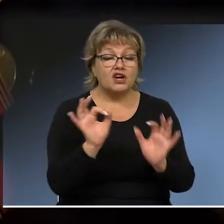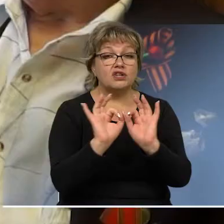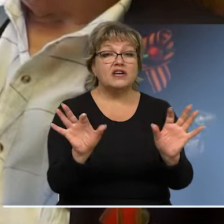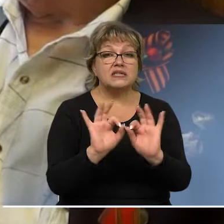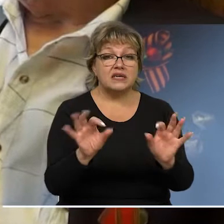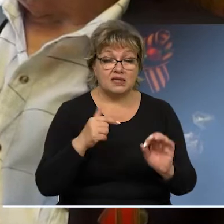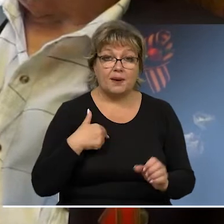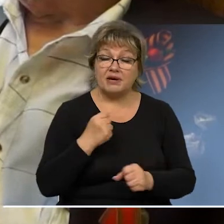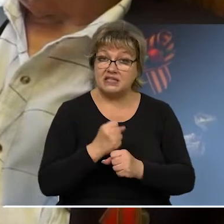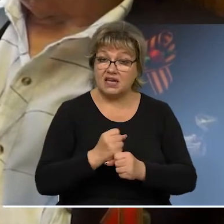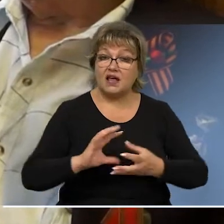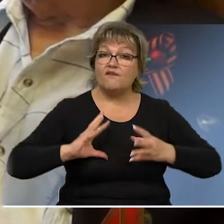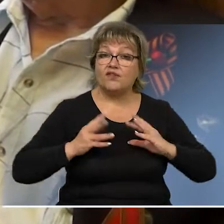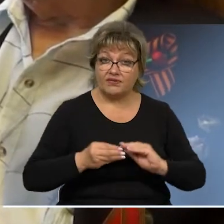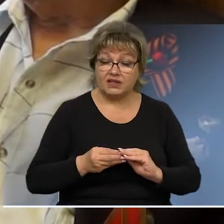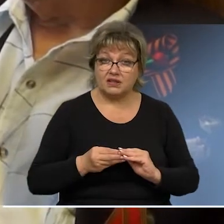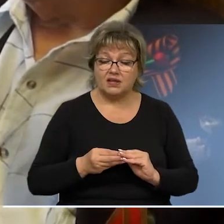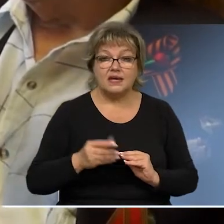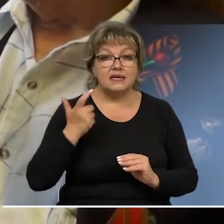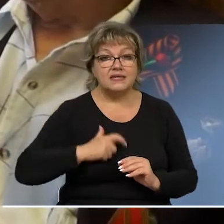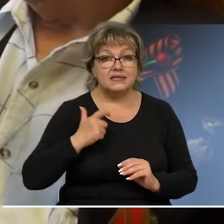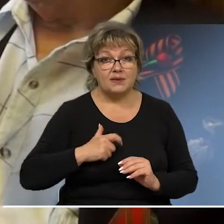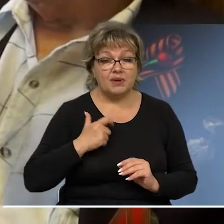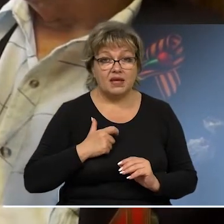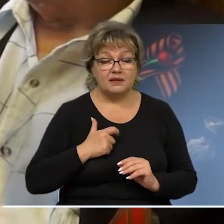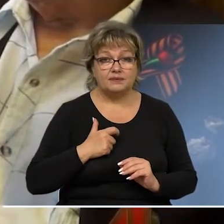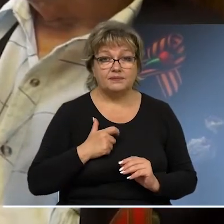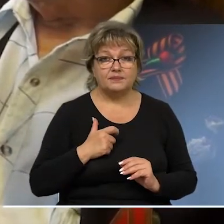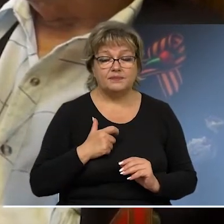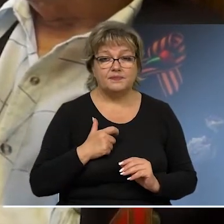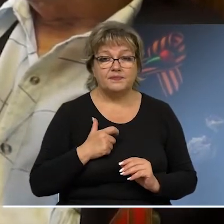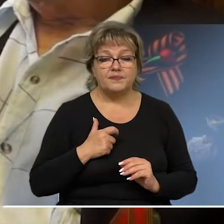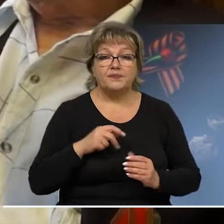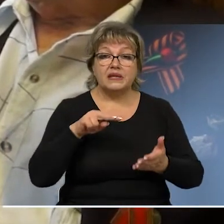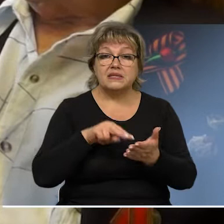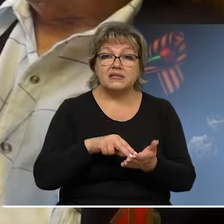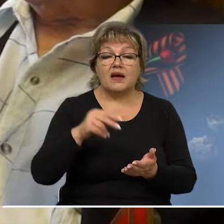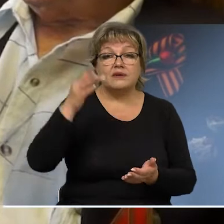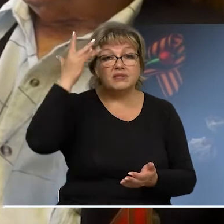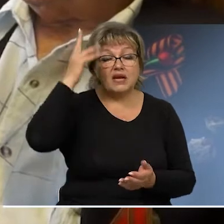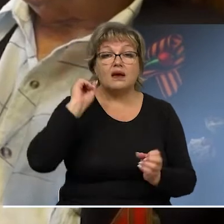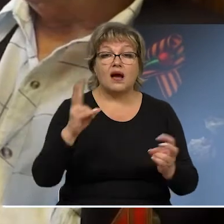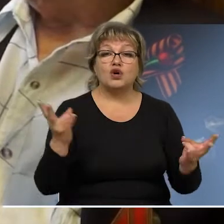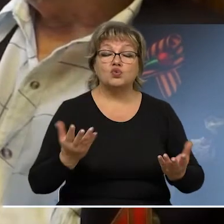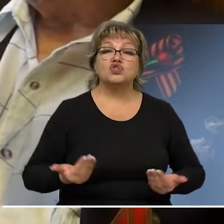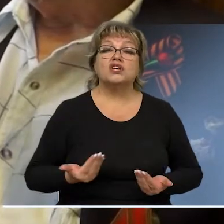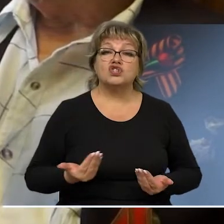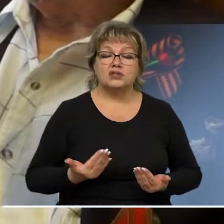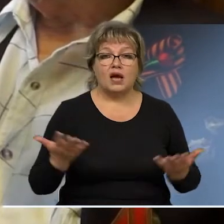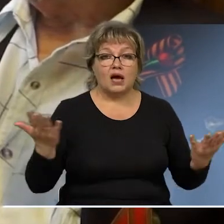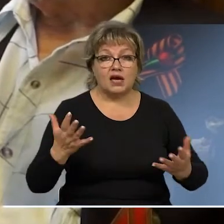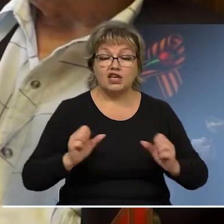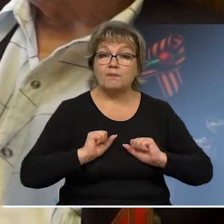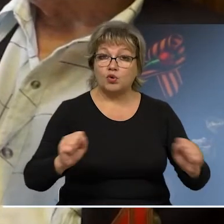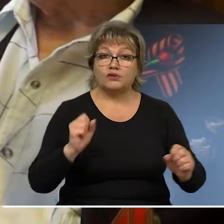из вашего рассказа мы делаем выводы и себе вот ставим цель как нужно